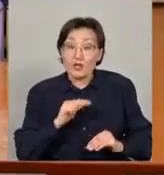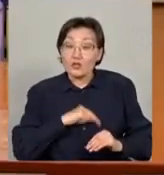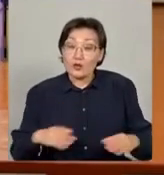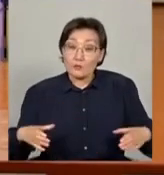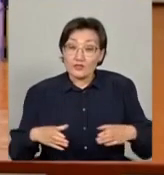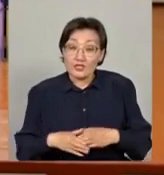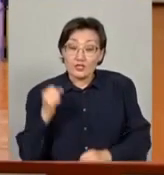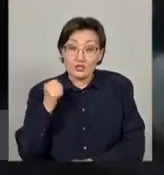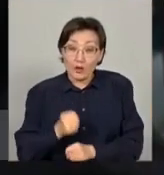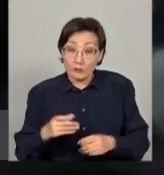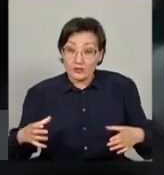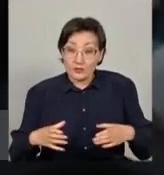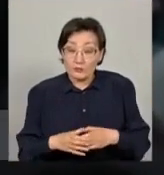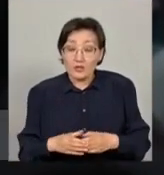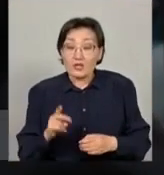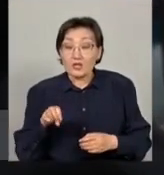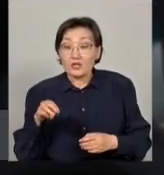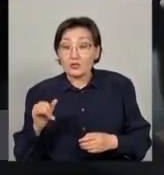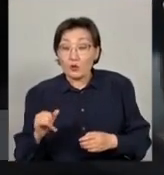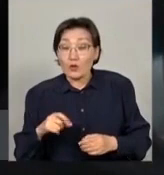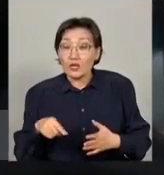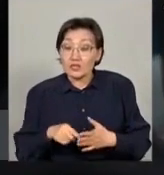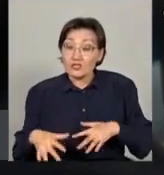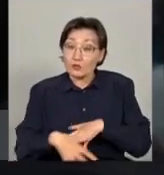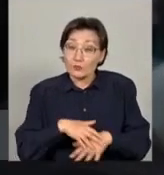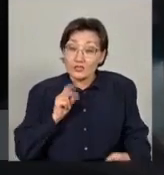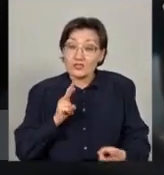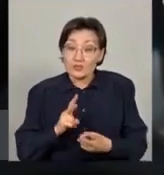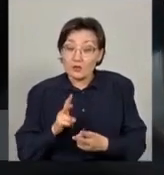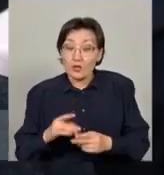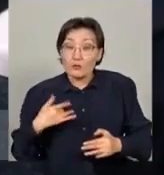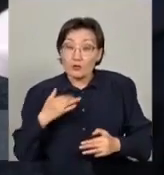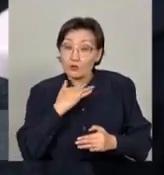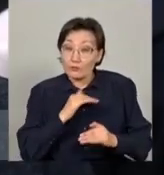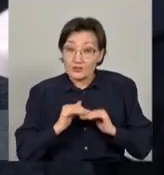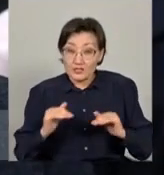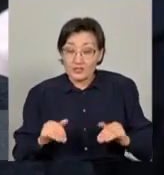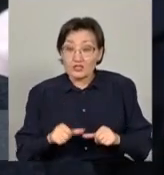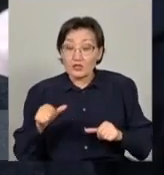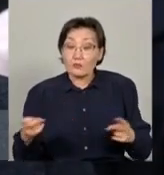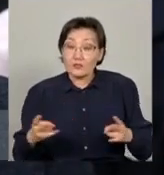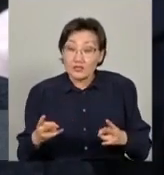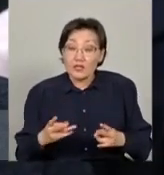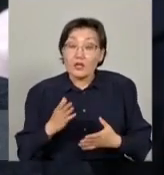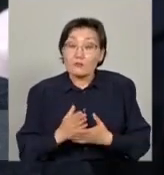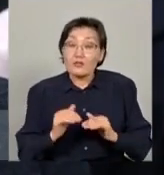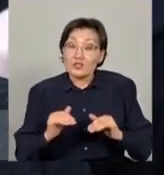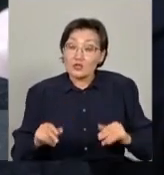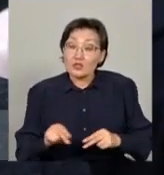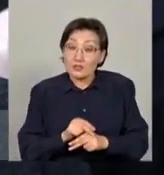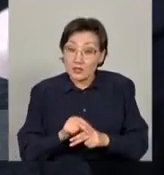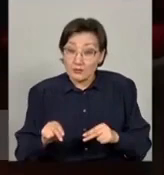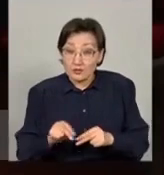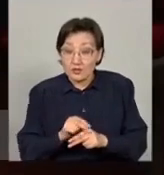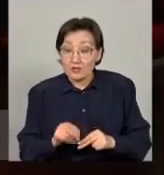ұжымдарымен, шаруалармен және Қаратау қаласының тұрғындарымен кездесті. Таразда көппалалы және ерекше қажеттіліктері бар балаларды тәрбиелеп